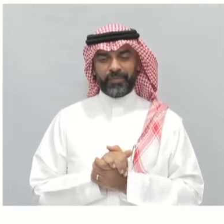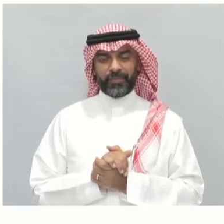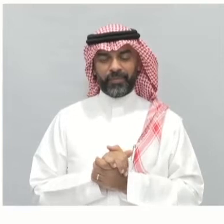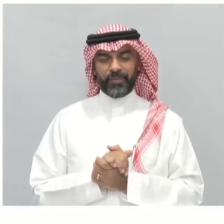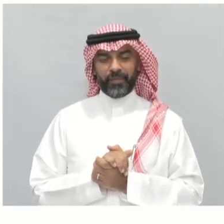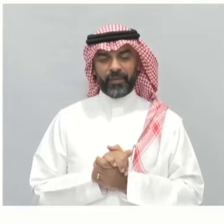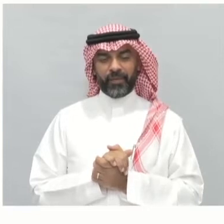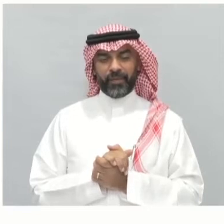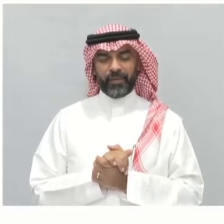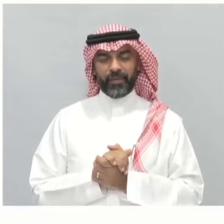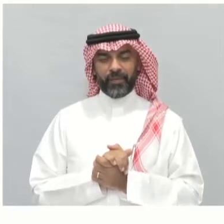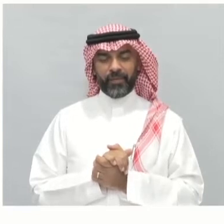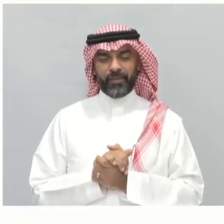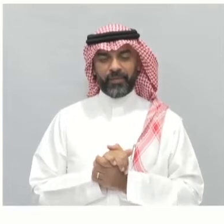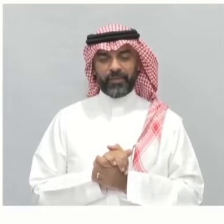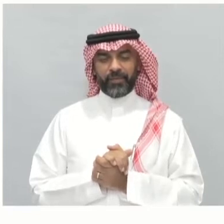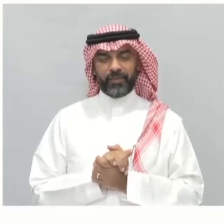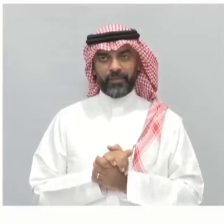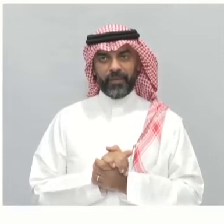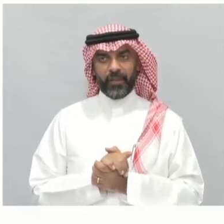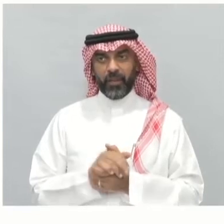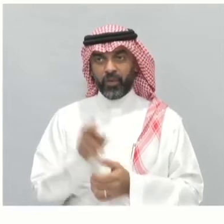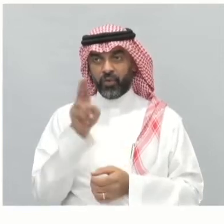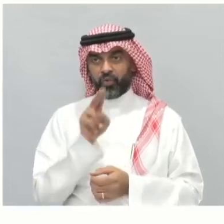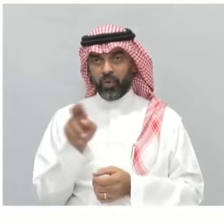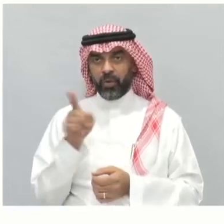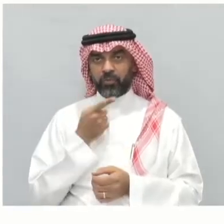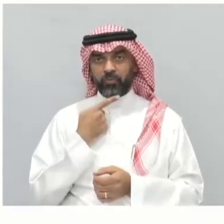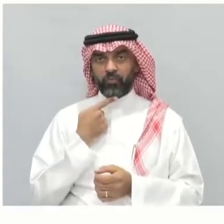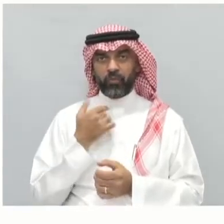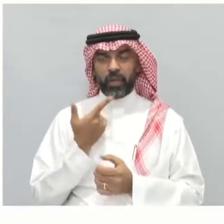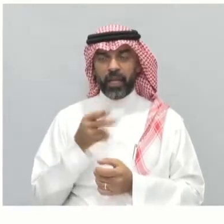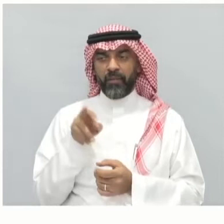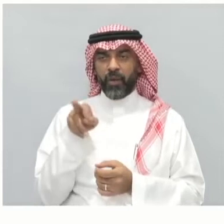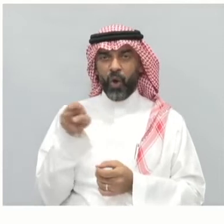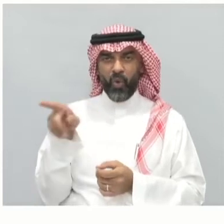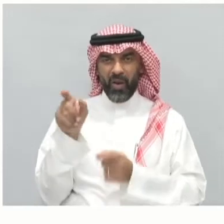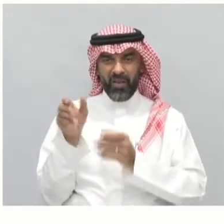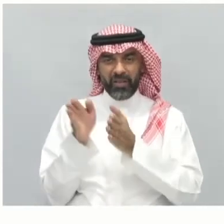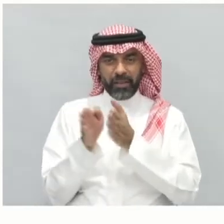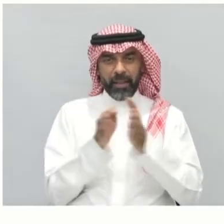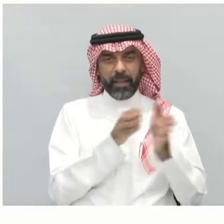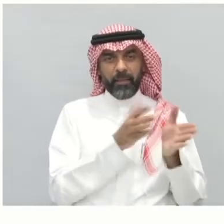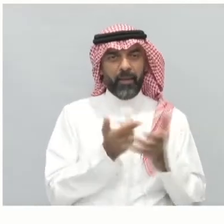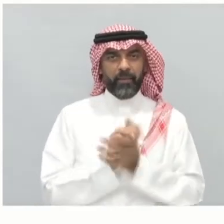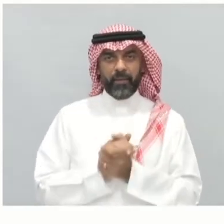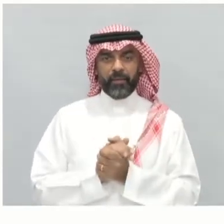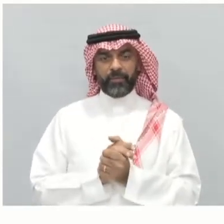المطلوب طبعا كيف سترتب الاخوان راح نرتبهم بحسب ماذا بحسب الاطول